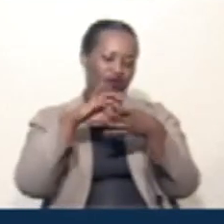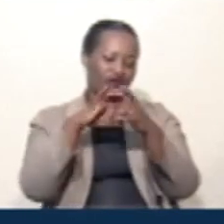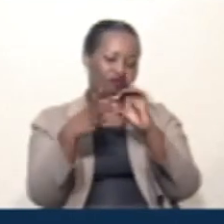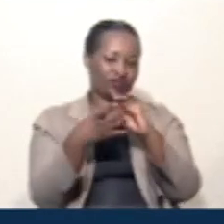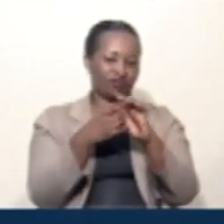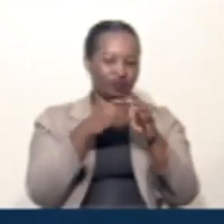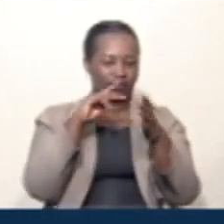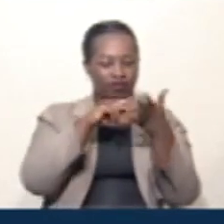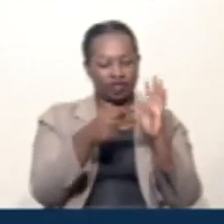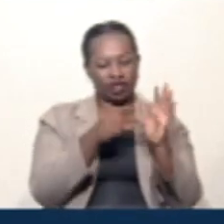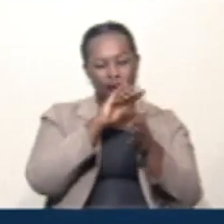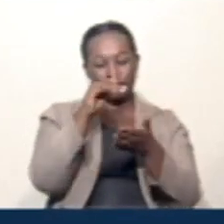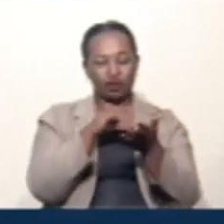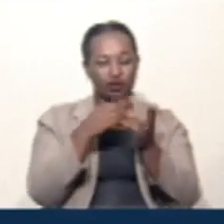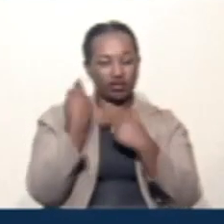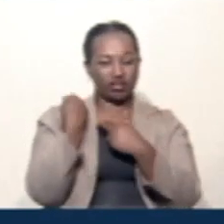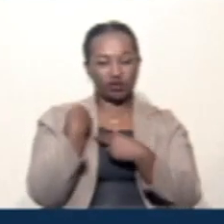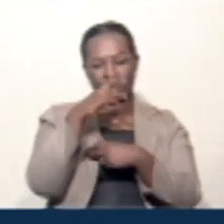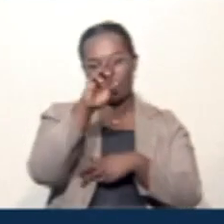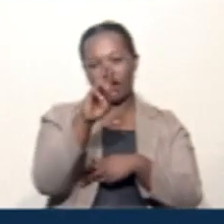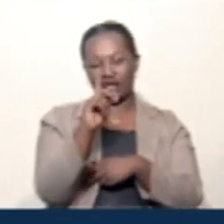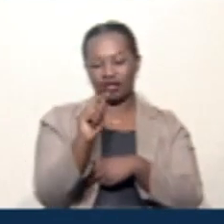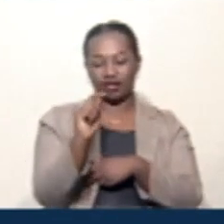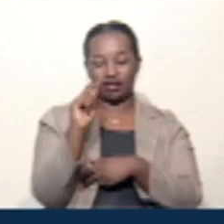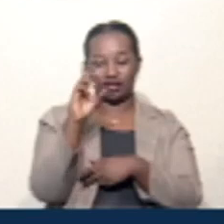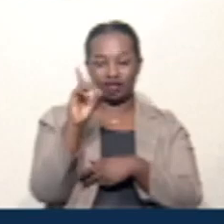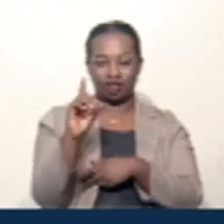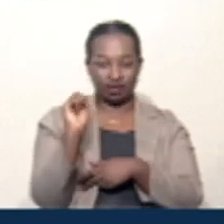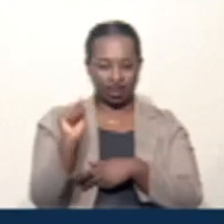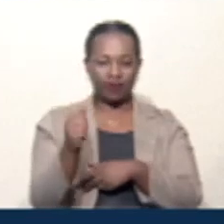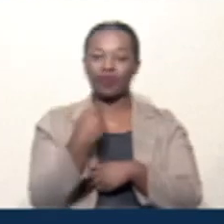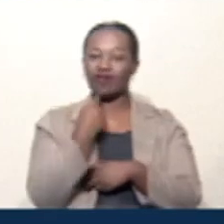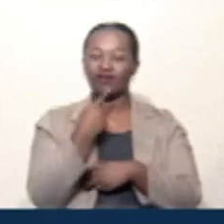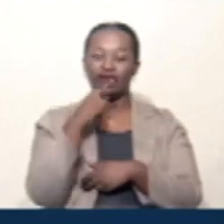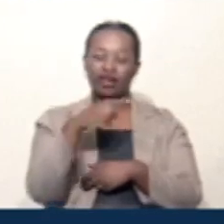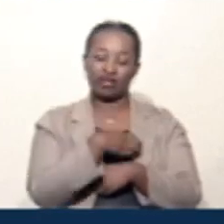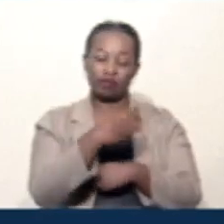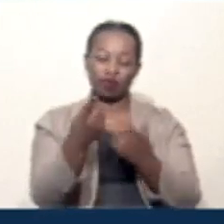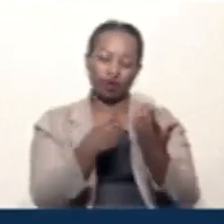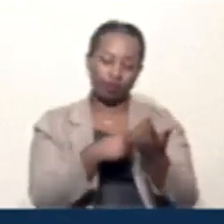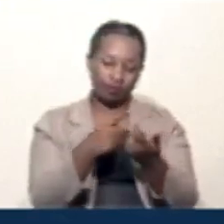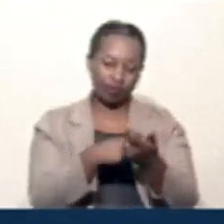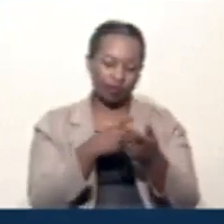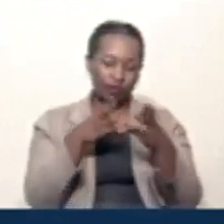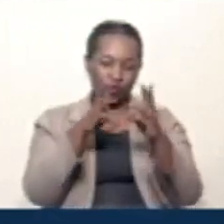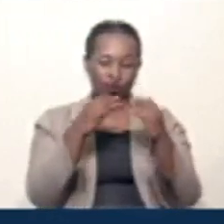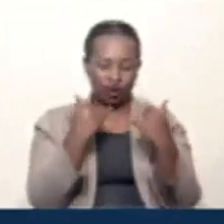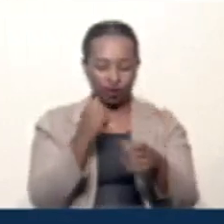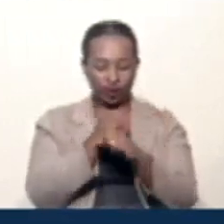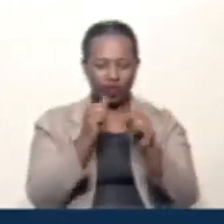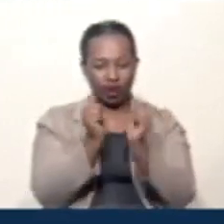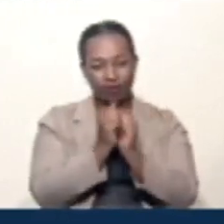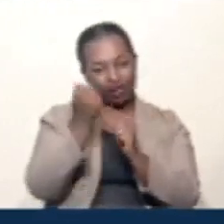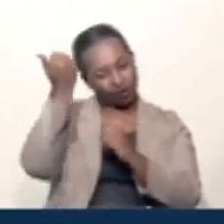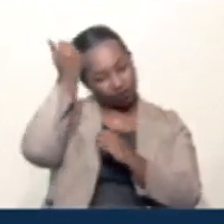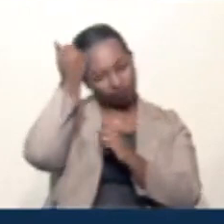kigo gishinzwe iterambere ry'ubwikorezi RTDA, Mizero Solange, avuga ko iyi mitungo yabaruwe ku buryo bari gukorana n'ikigo